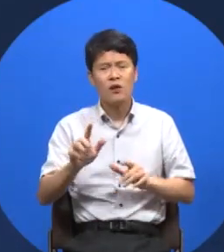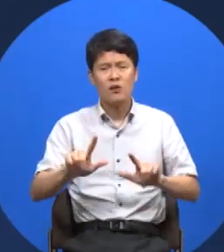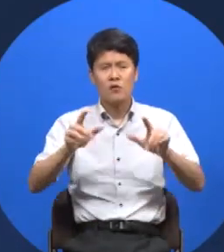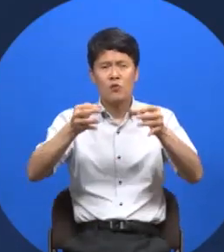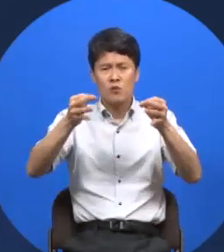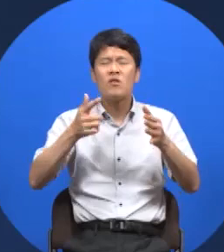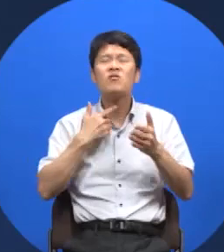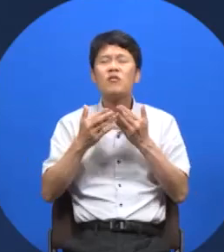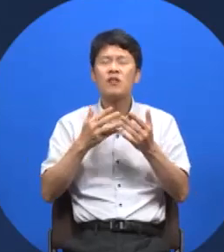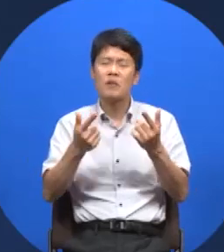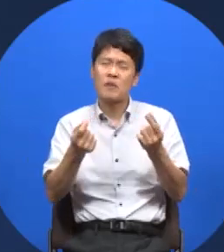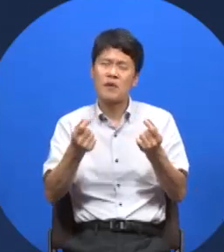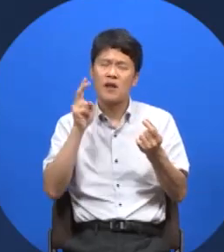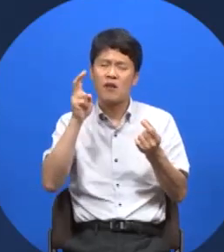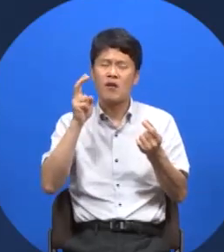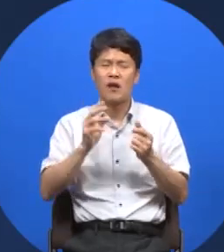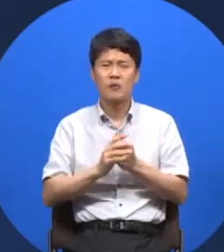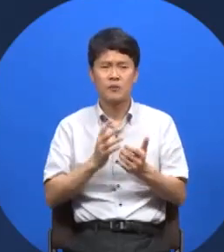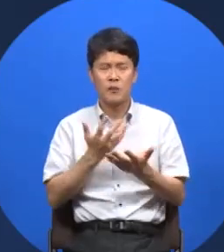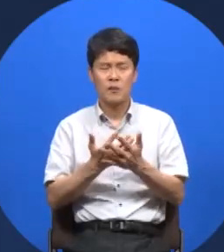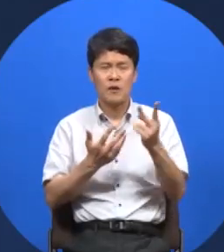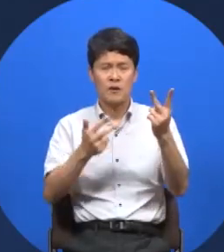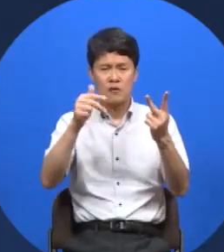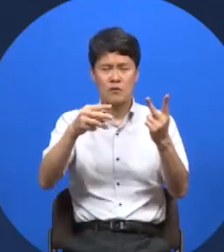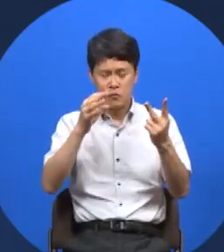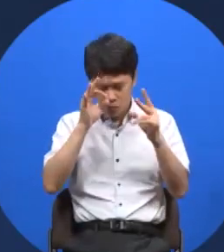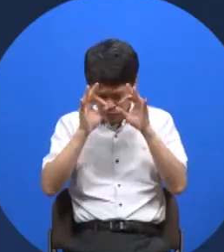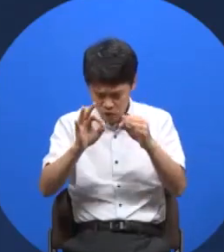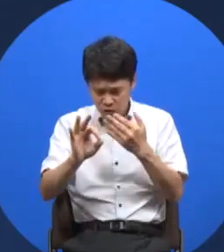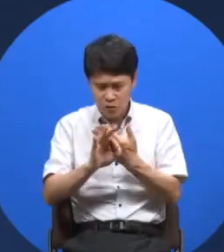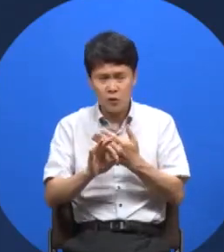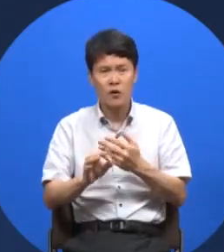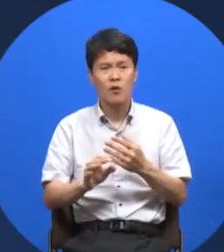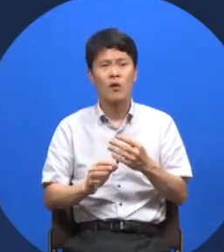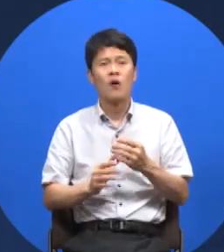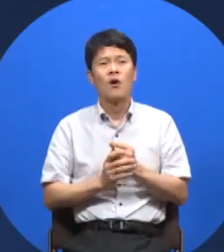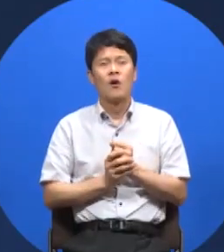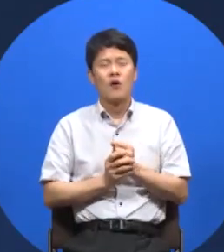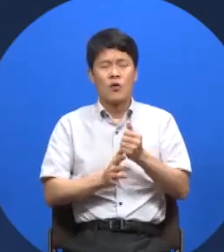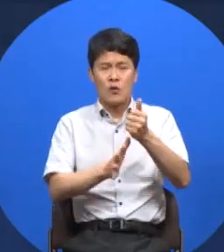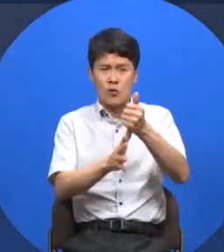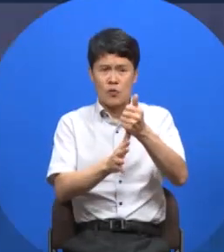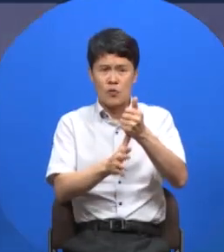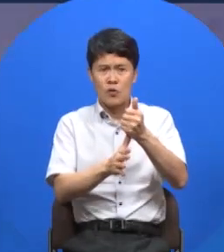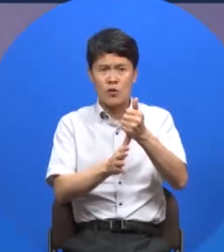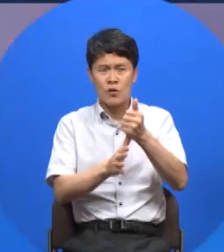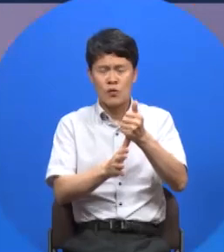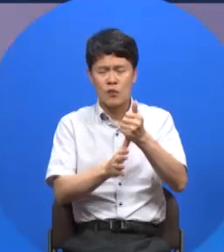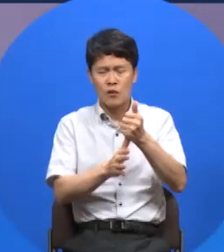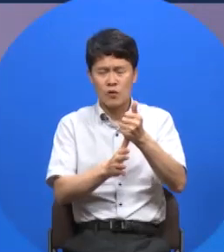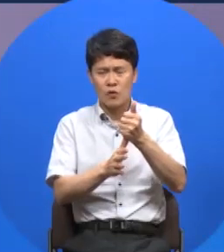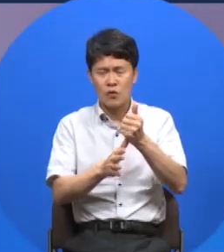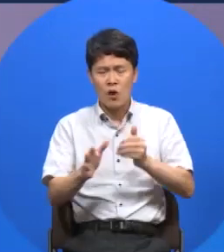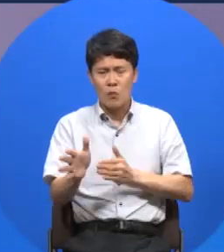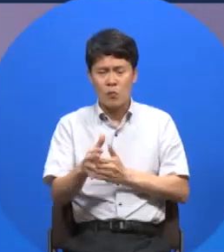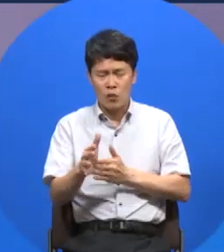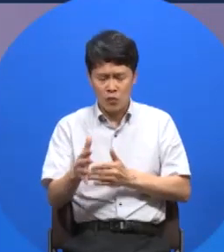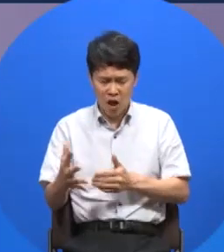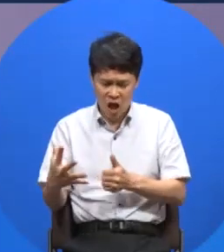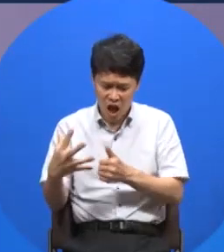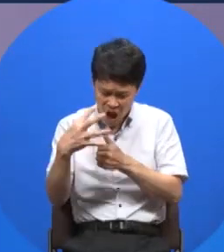경험이었을 것입니다. 본문 2절에 보시면 요나가 물고기 뱃속에 들어갔을